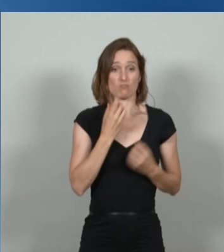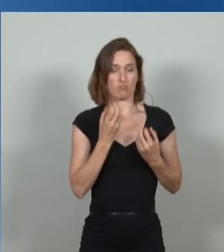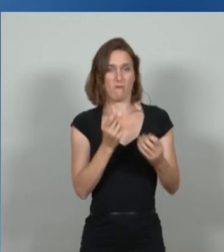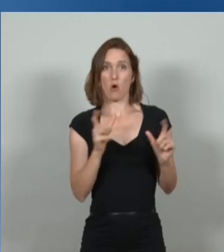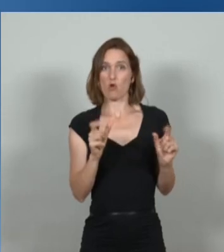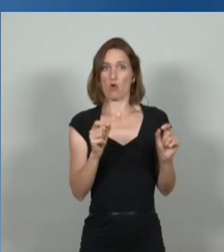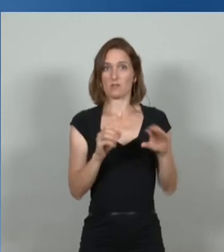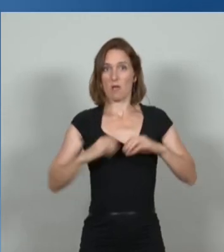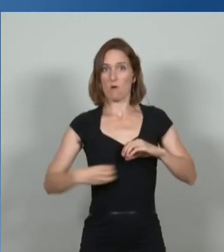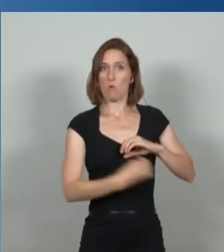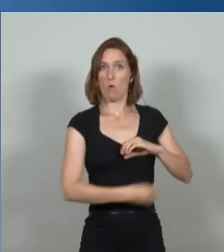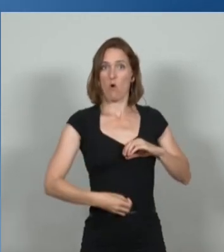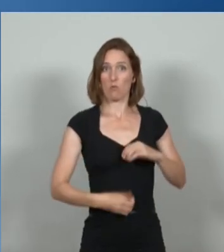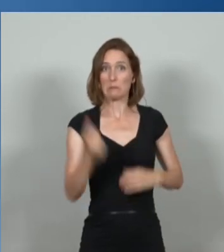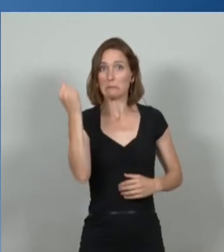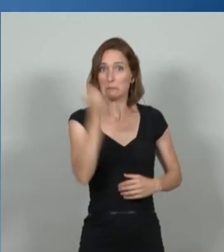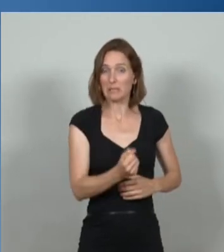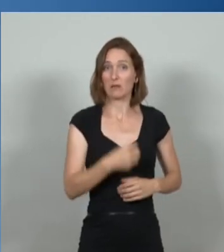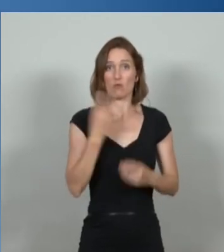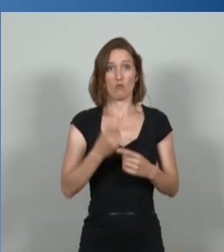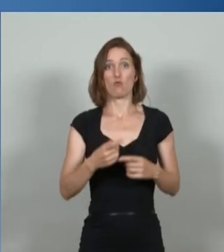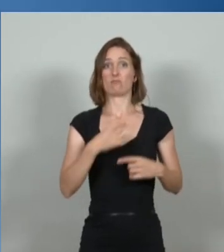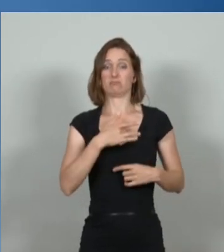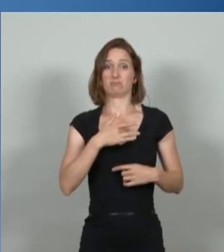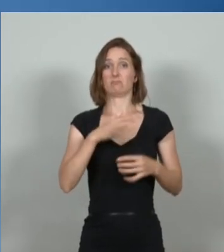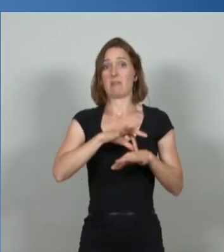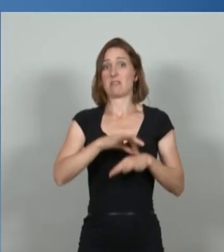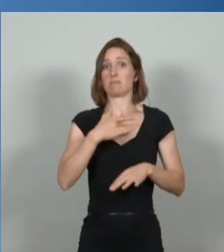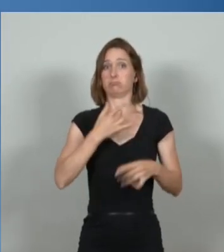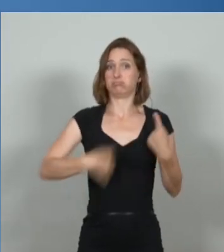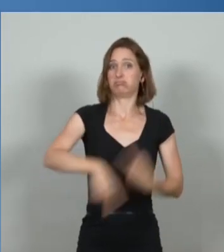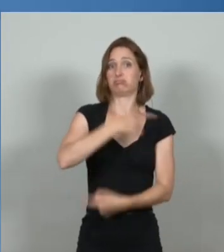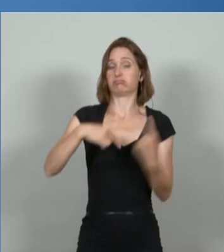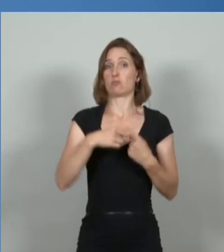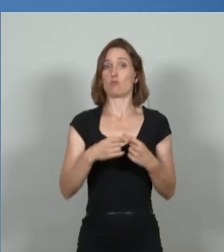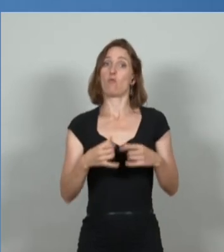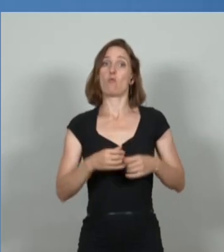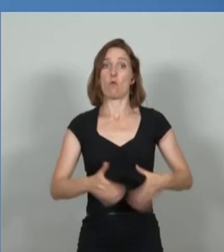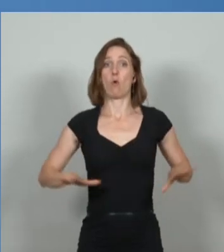cardiovasculaires d'obésité de diabète de type 2 et plus généralement de mortalité